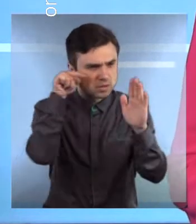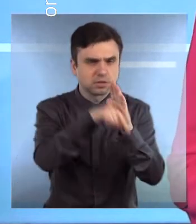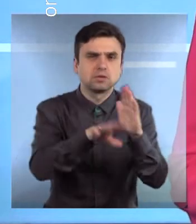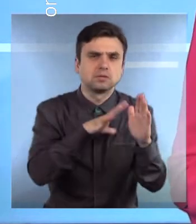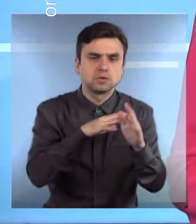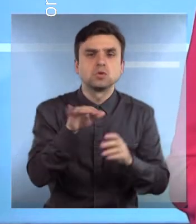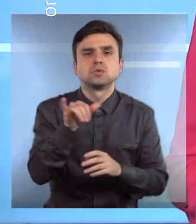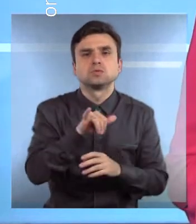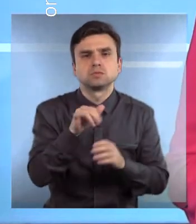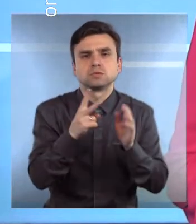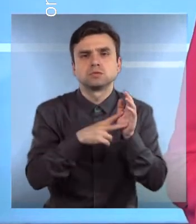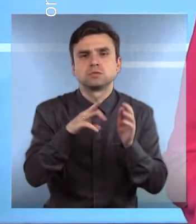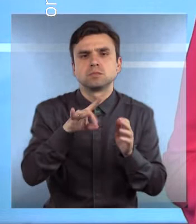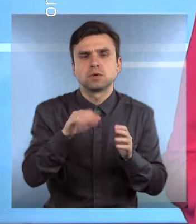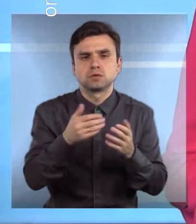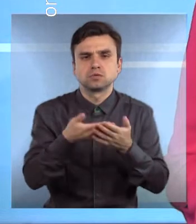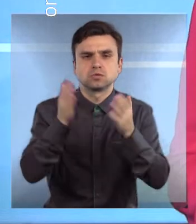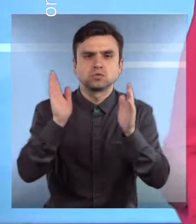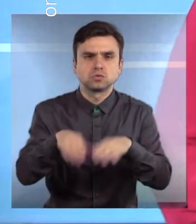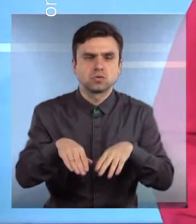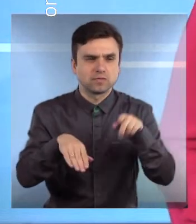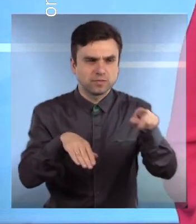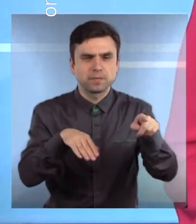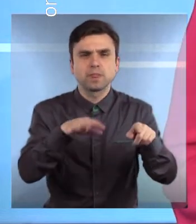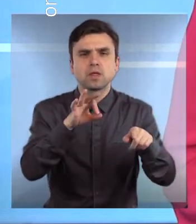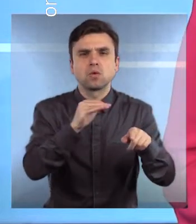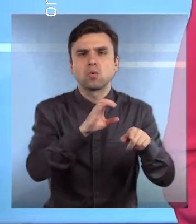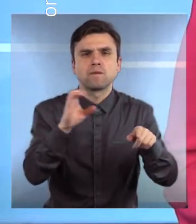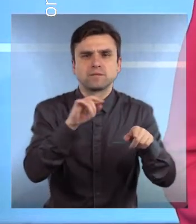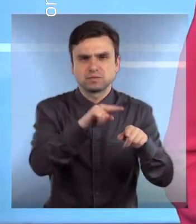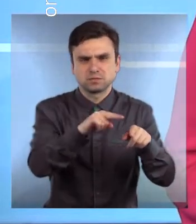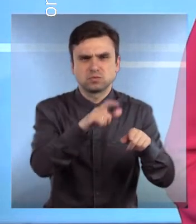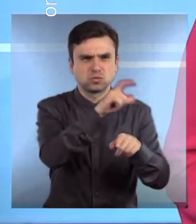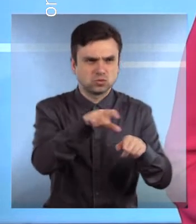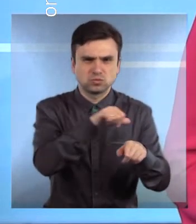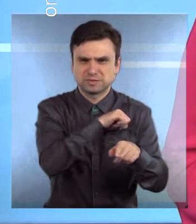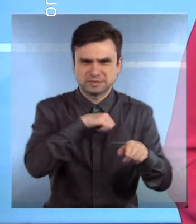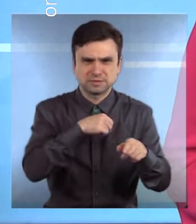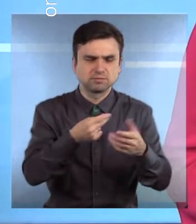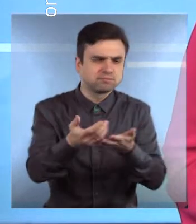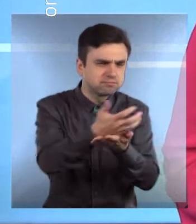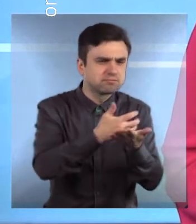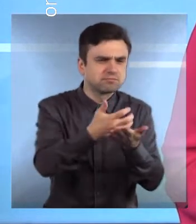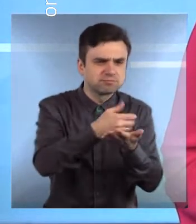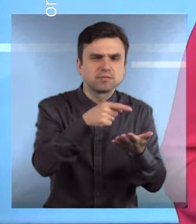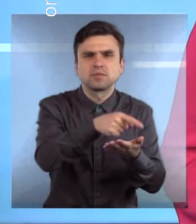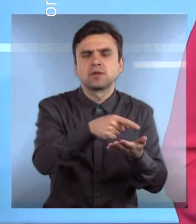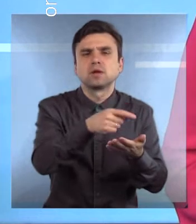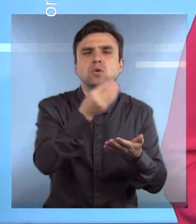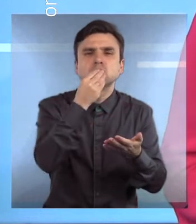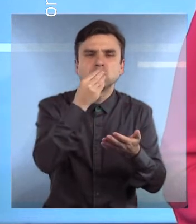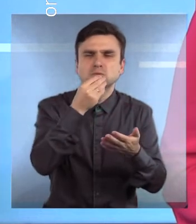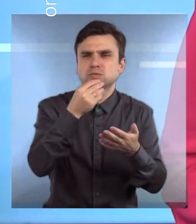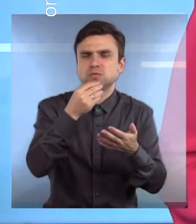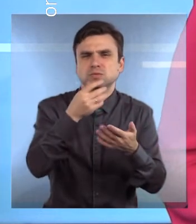офісу волонтерської організації у центральному міському районі. Непрохані гості зламали захисну решітку на одному з вікон на